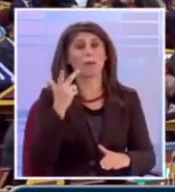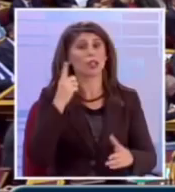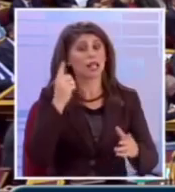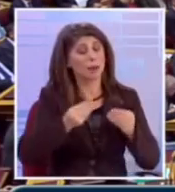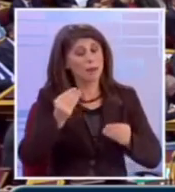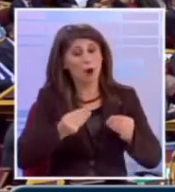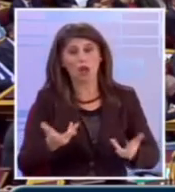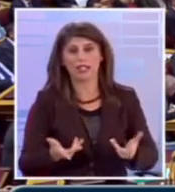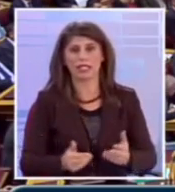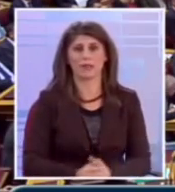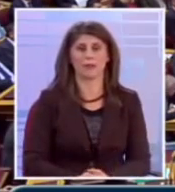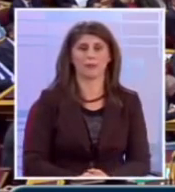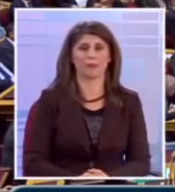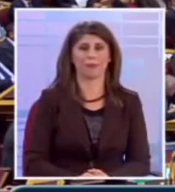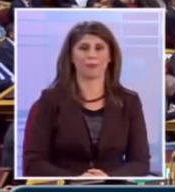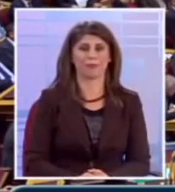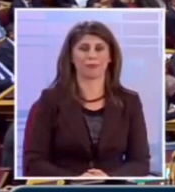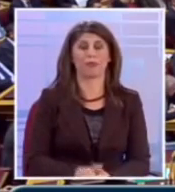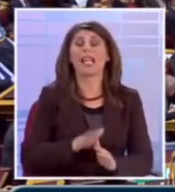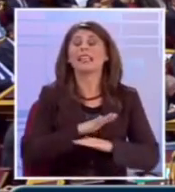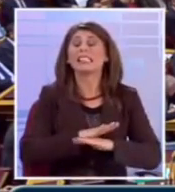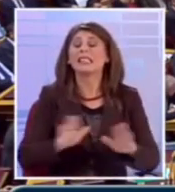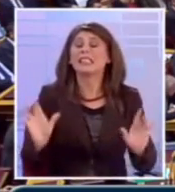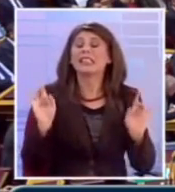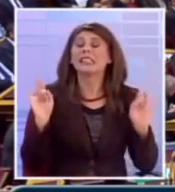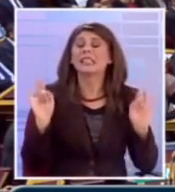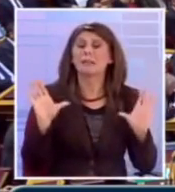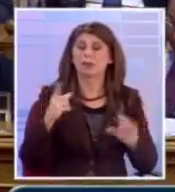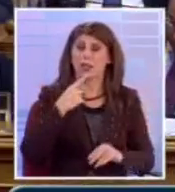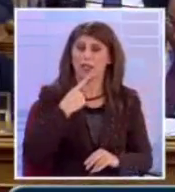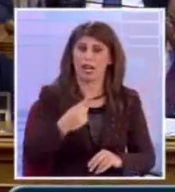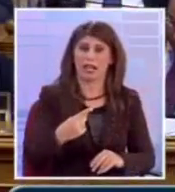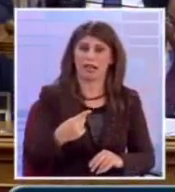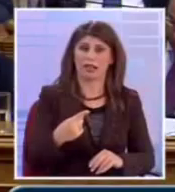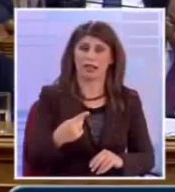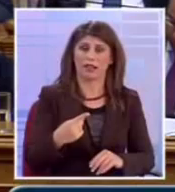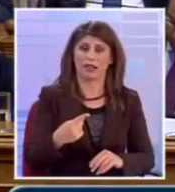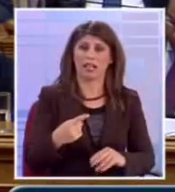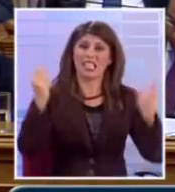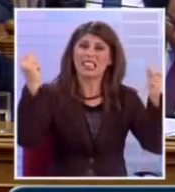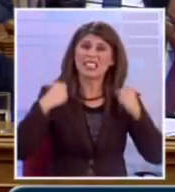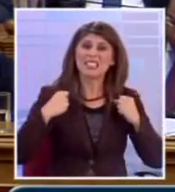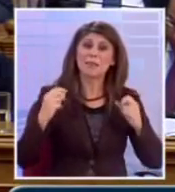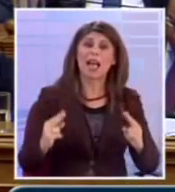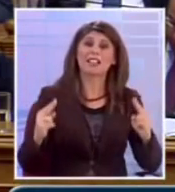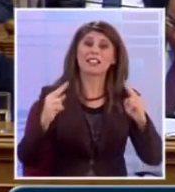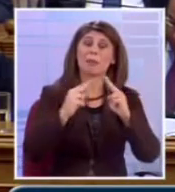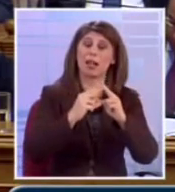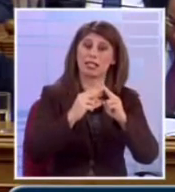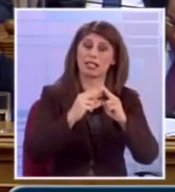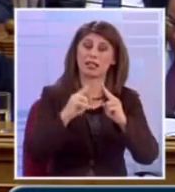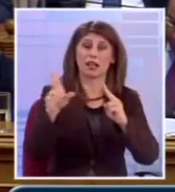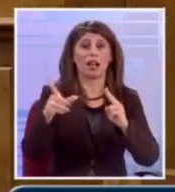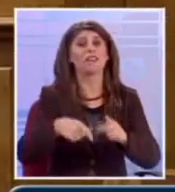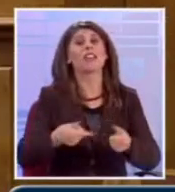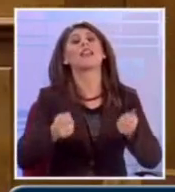υπολογίσει. Καμιά κουβέντα για το βατερλό των Παρισίων. Λες